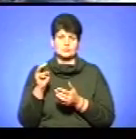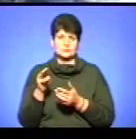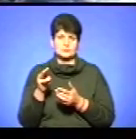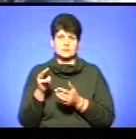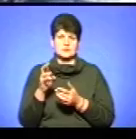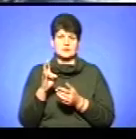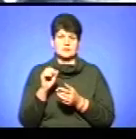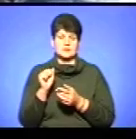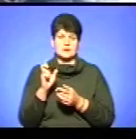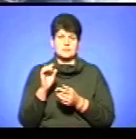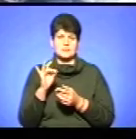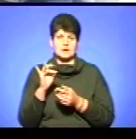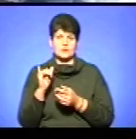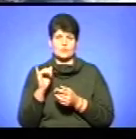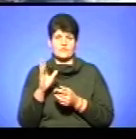набирування,